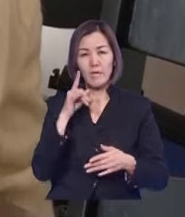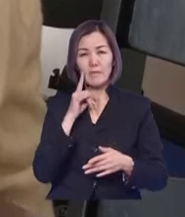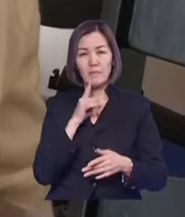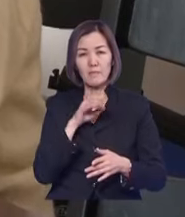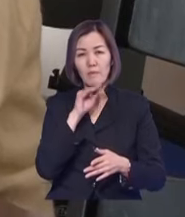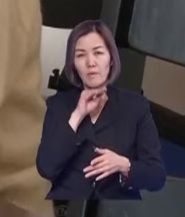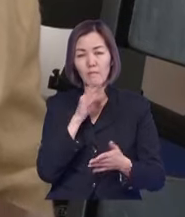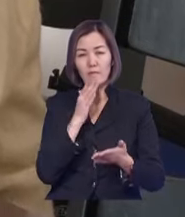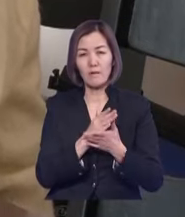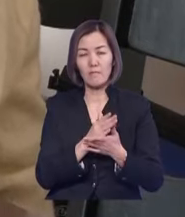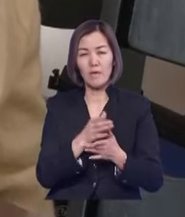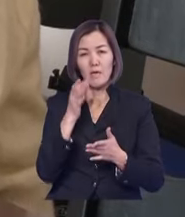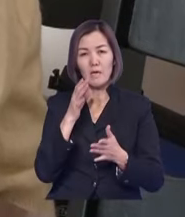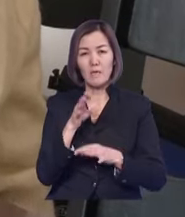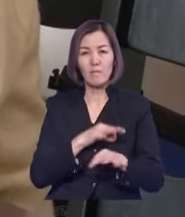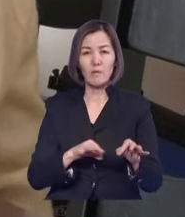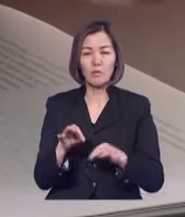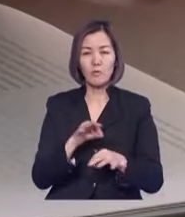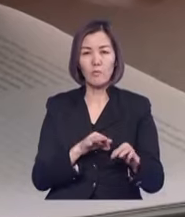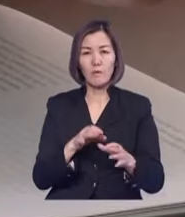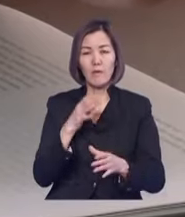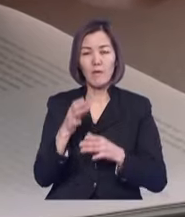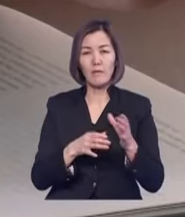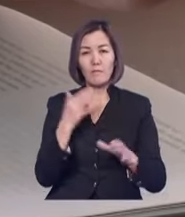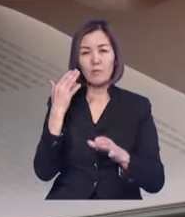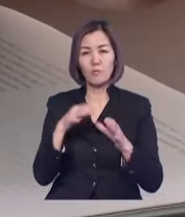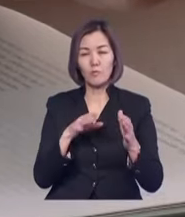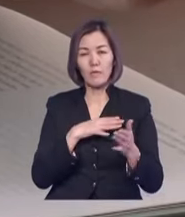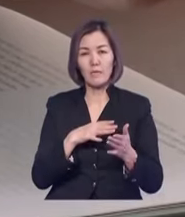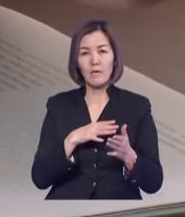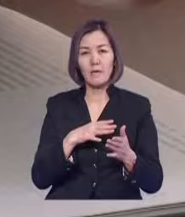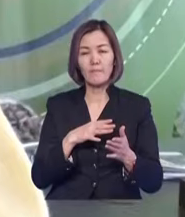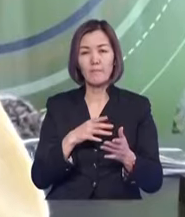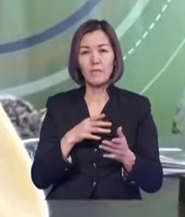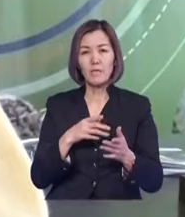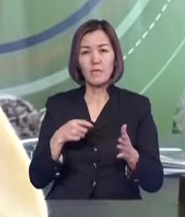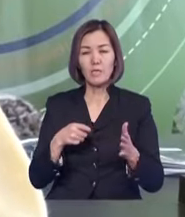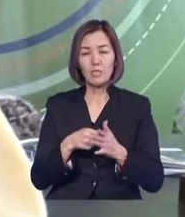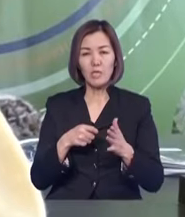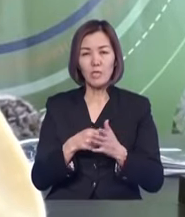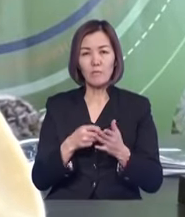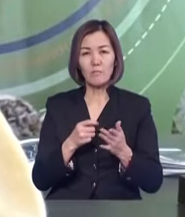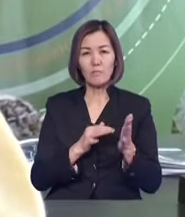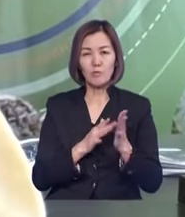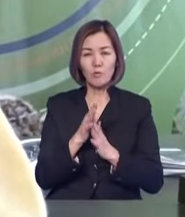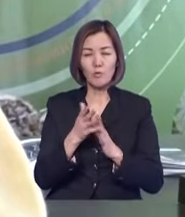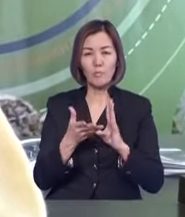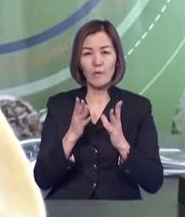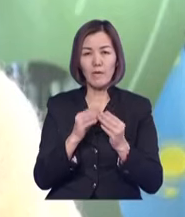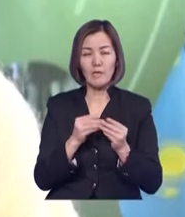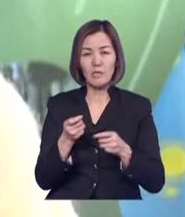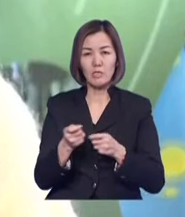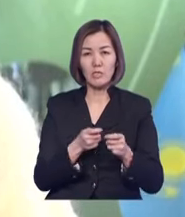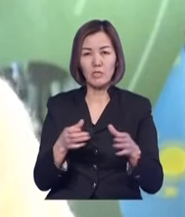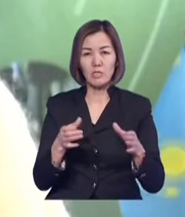еңбегі бар. Осылайша ғылыми жоба әлемдік қоймаға жолданды. Аталған бағдарламаға жемшөп дақылдары зертханасының ғылыми қызметкері Сақыш Ержанова